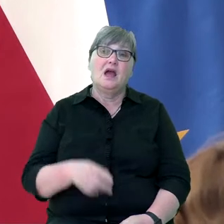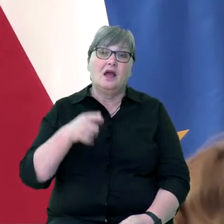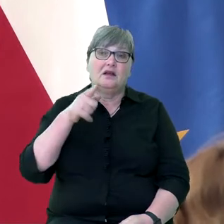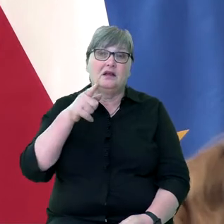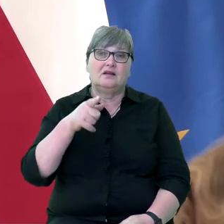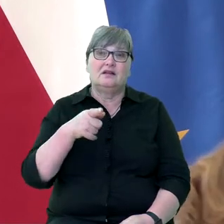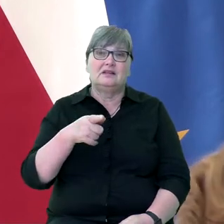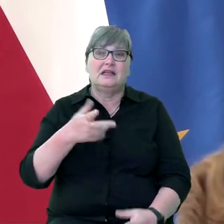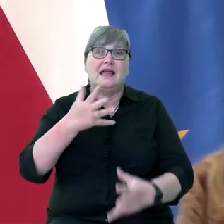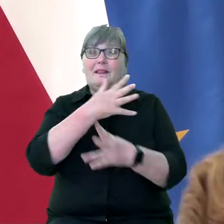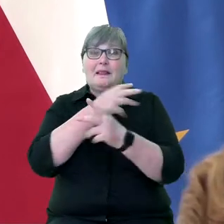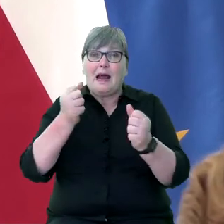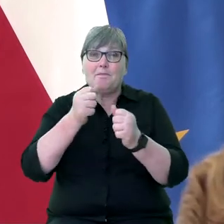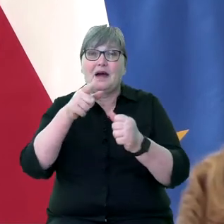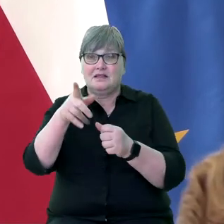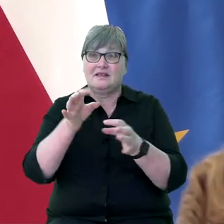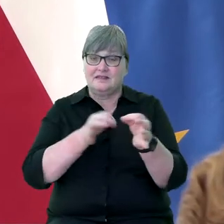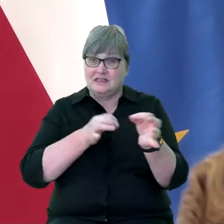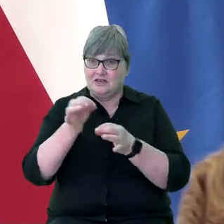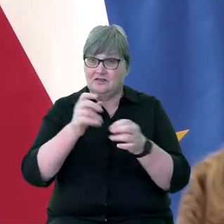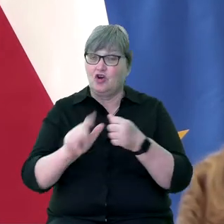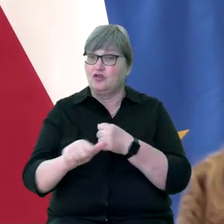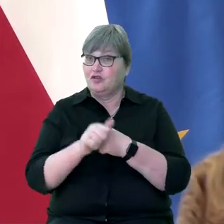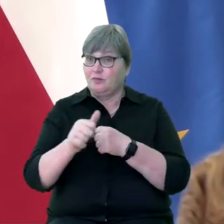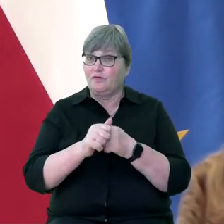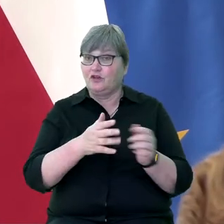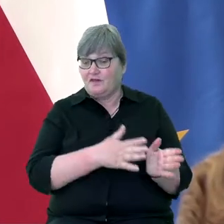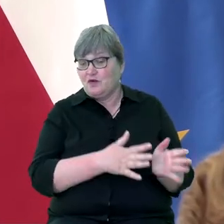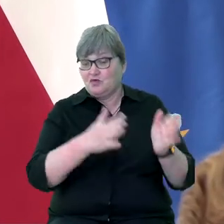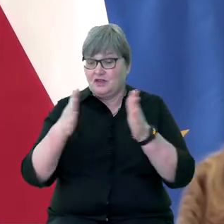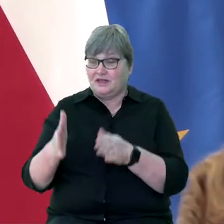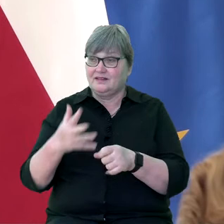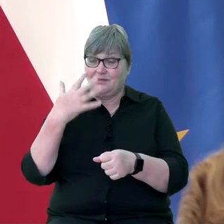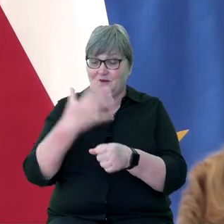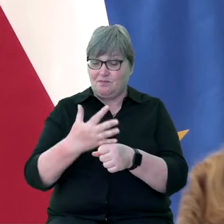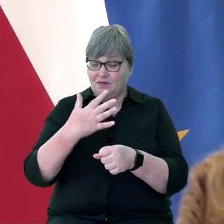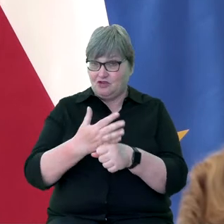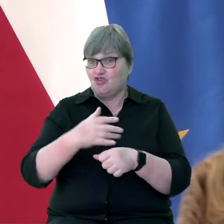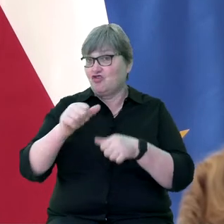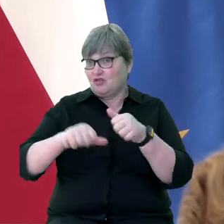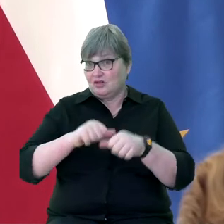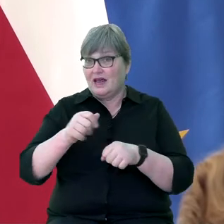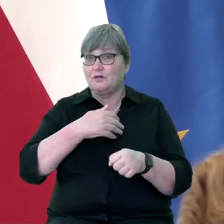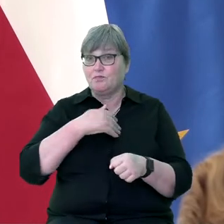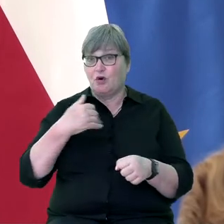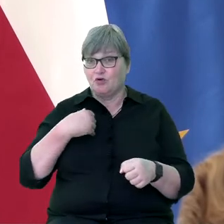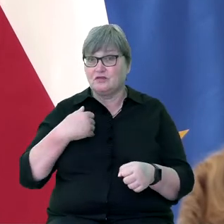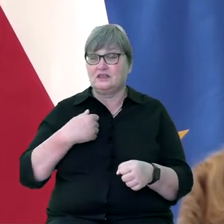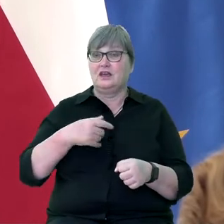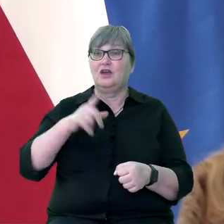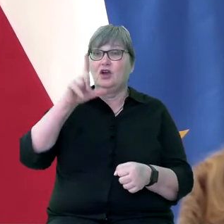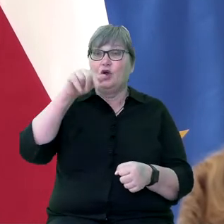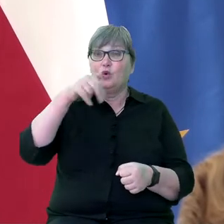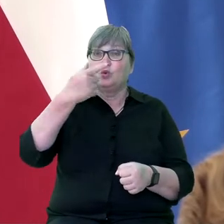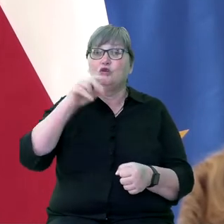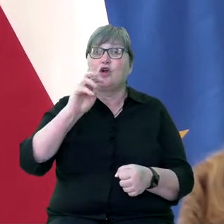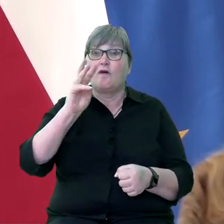historii spowodował, że kolejne 50 lat Polski Ludowej tak naprawdę historia zatoczyła